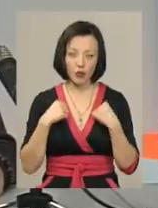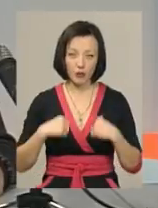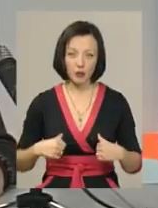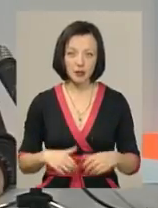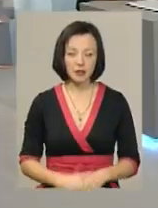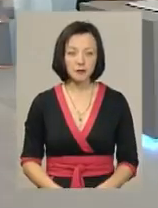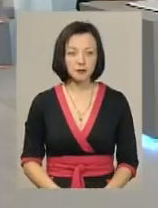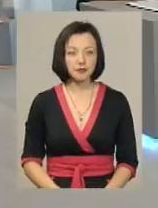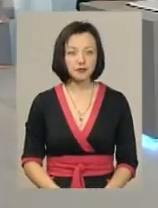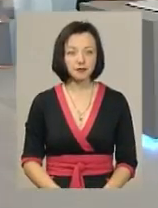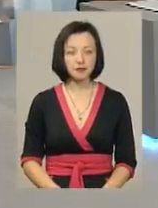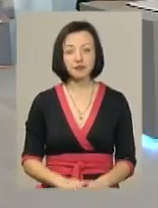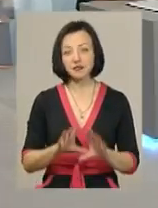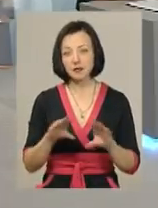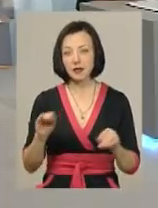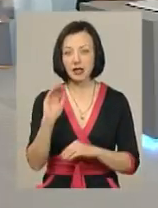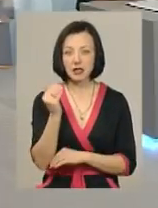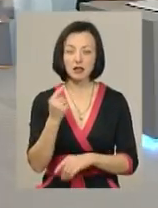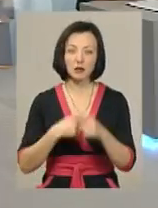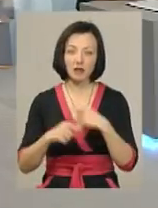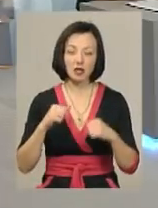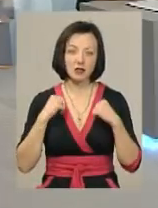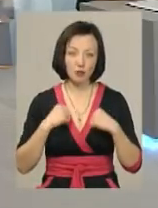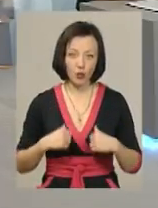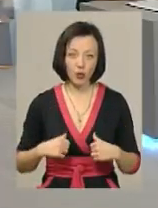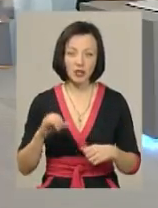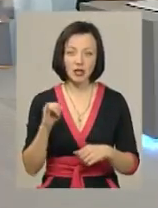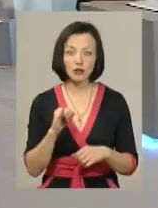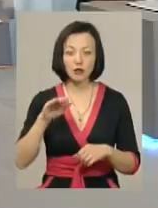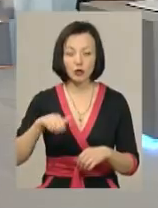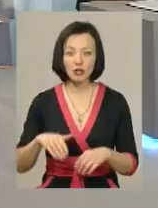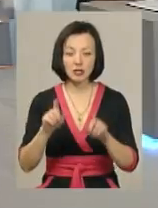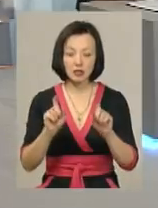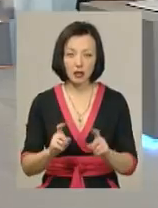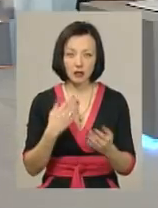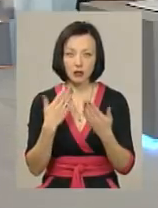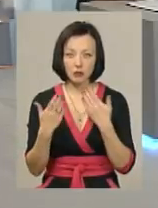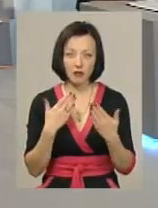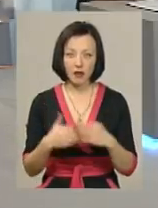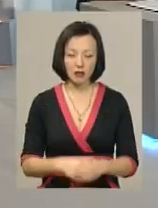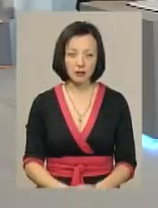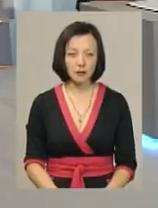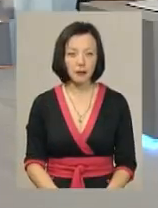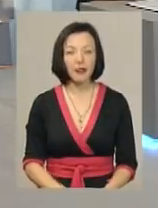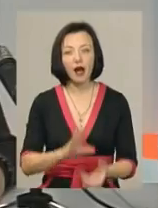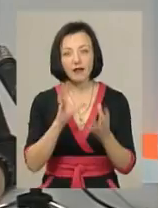поговоримо і все і дитина повертається заспокоєна і тоді вже можна з нею сідати і розмовляти а взагалі звичайно в одній